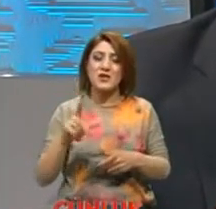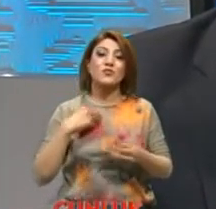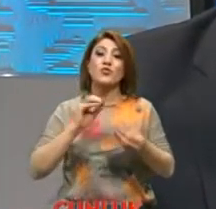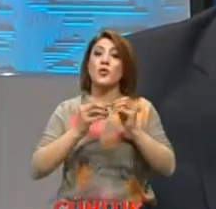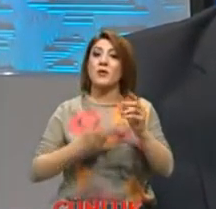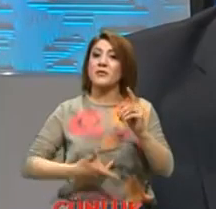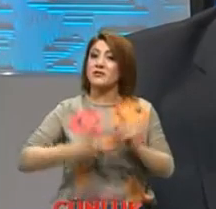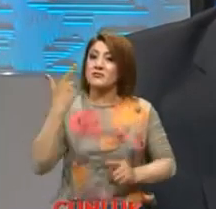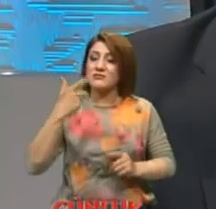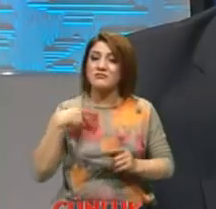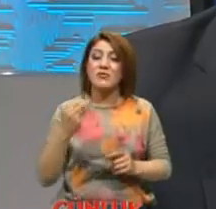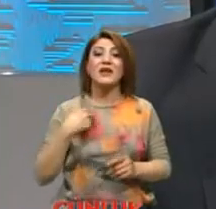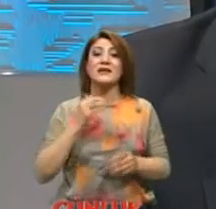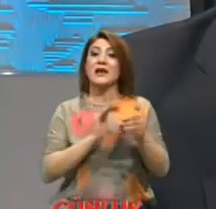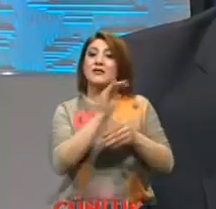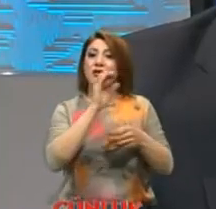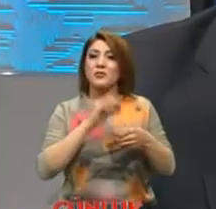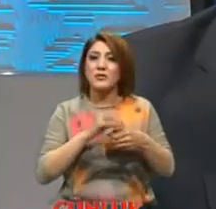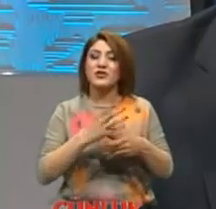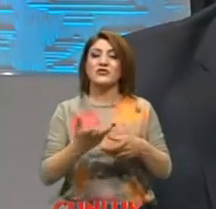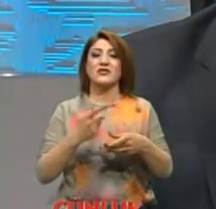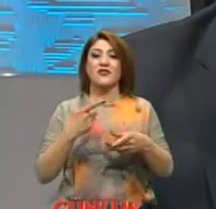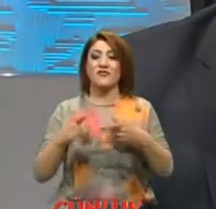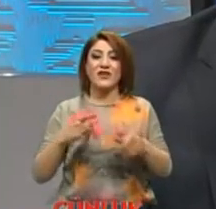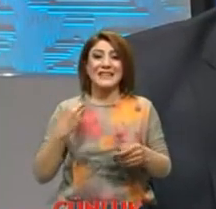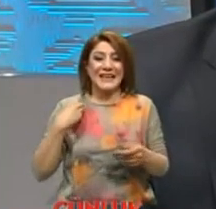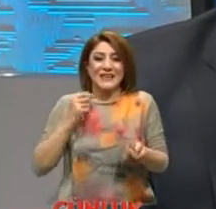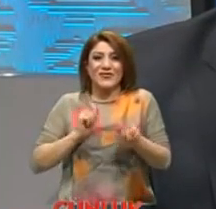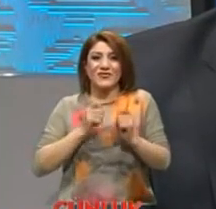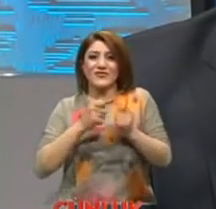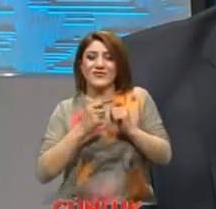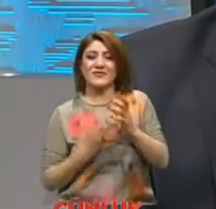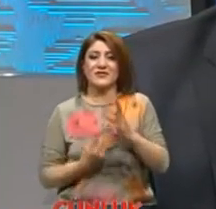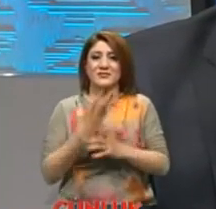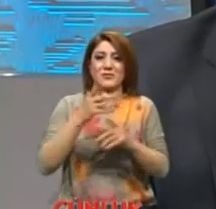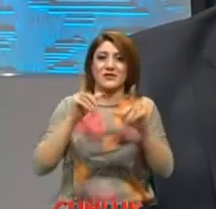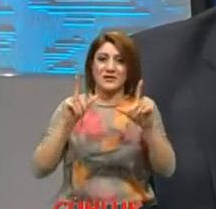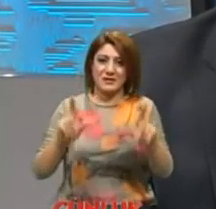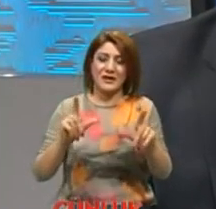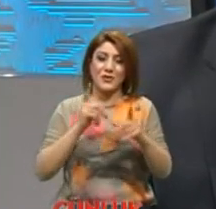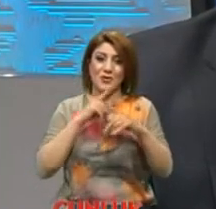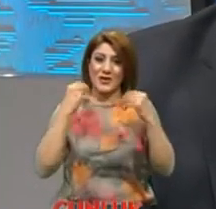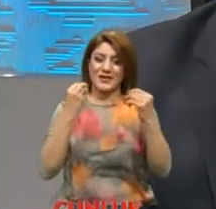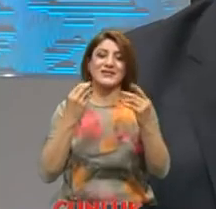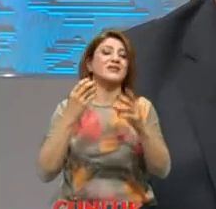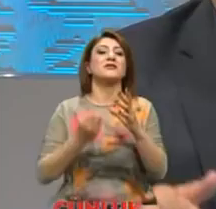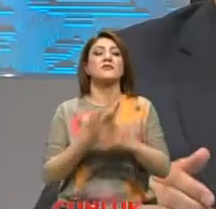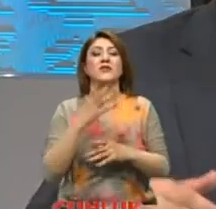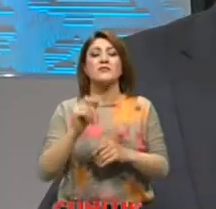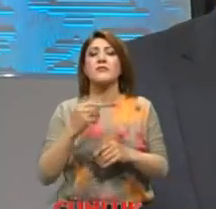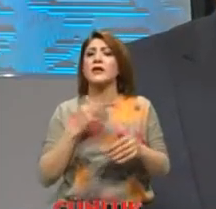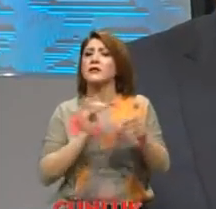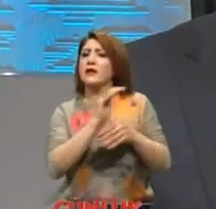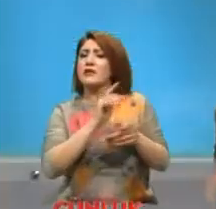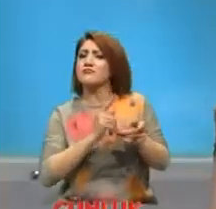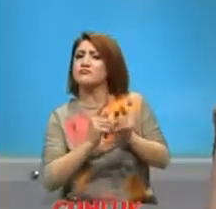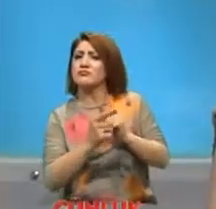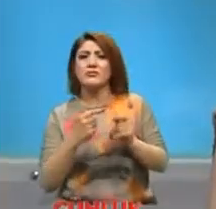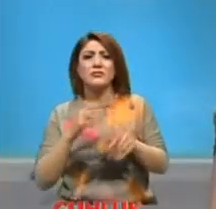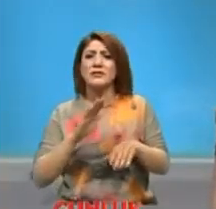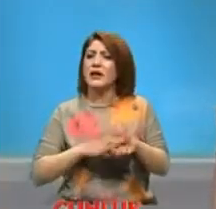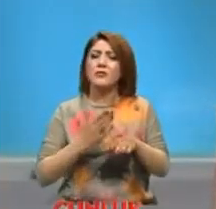sorunları gidermemiz, bir de hayatın akışı içinde yeni alternatifler sunmamız lazım, yeni güzellikler sunmamız lazım. Hayatın akışı çerçevede, derken artış